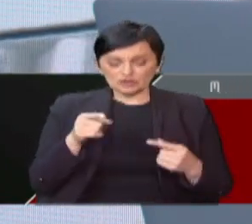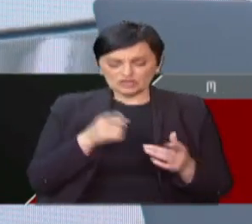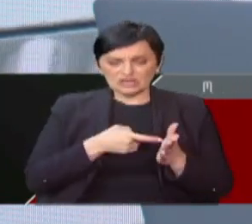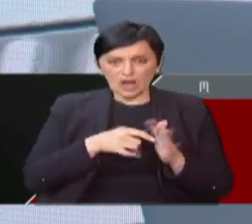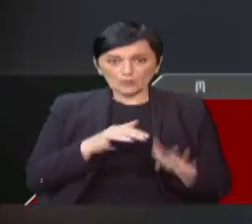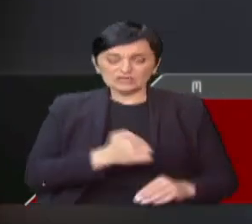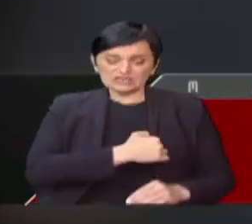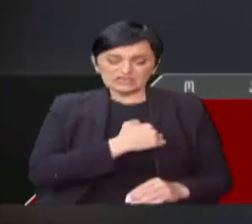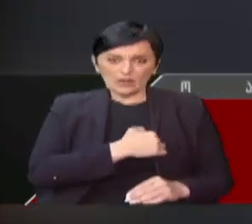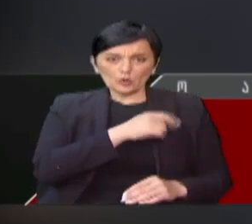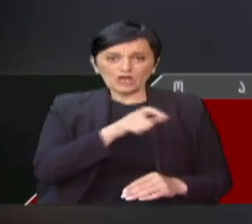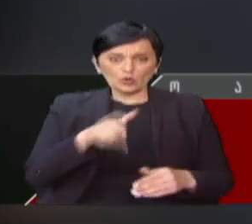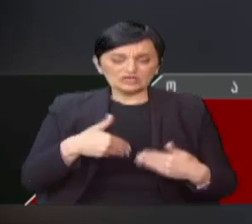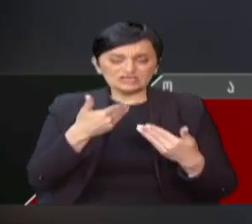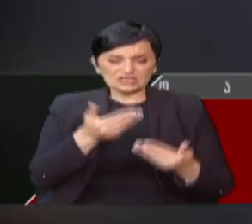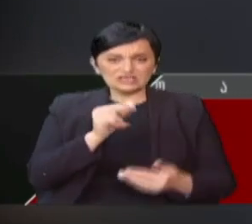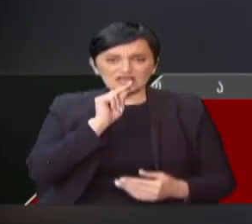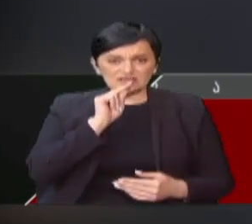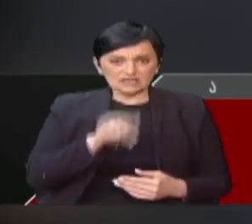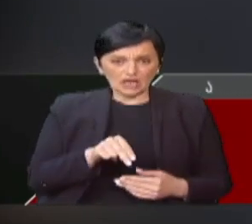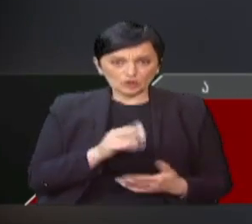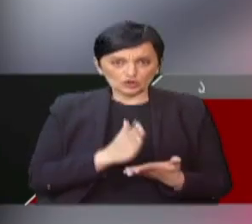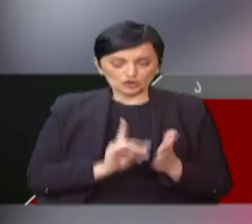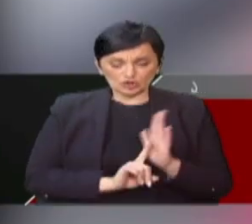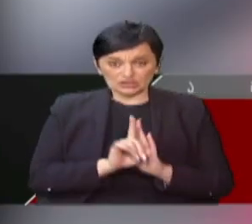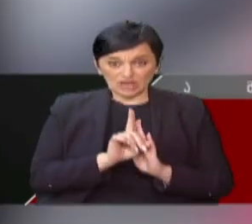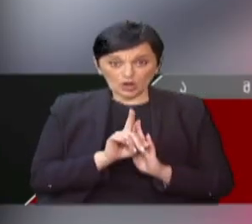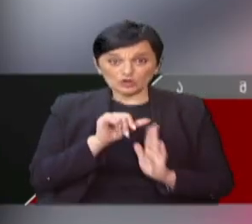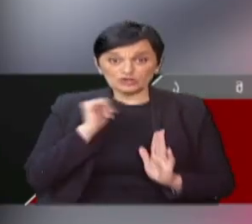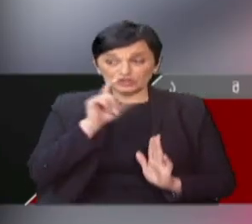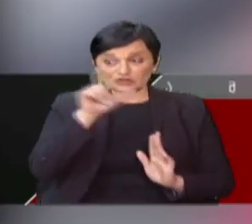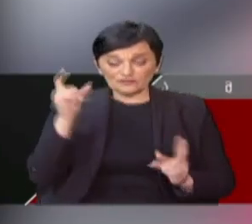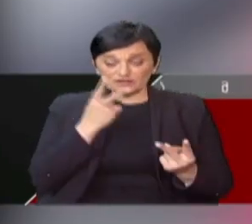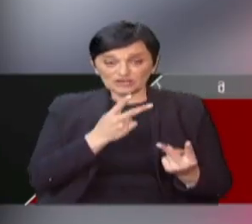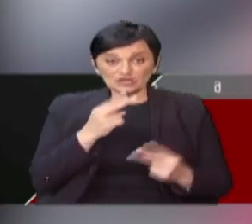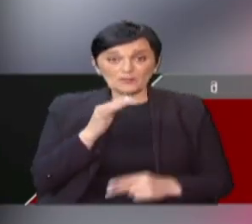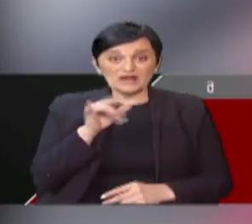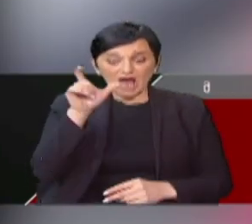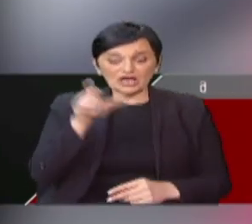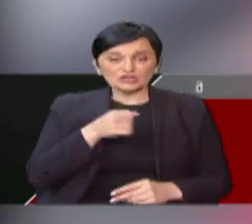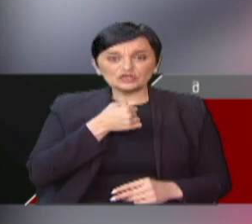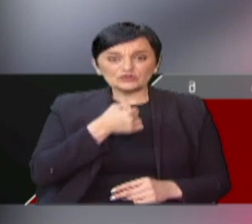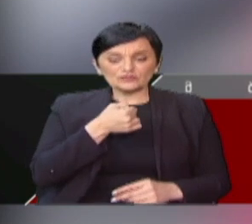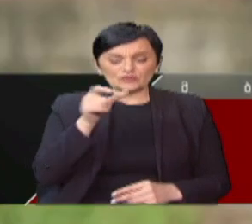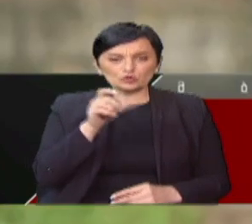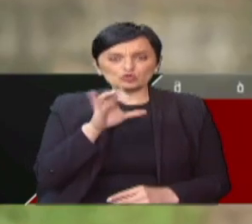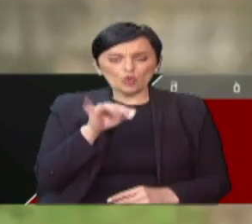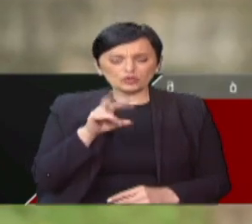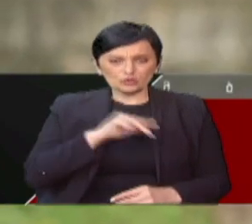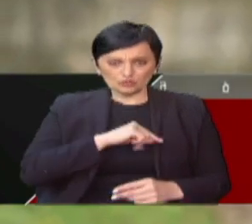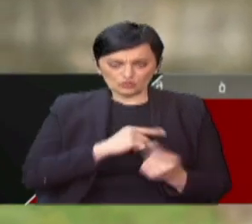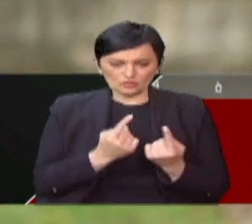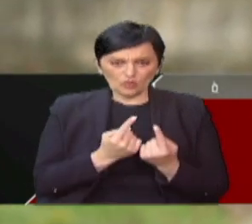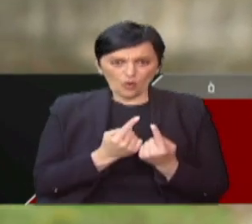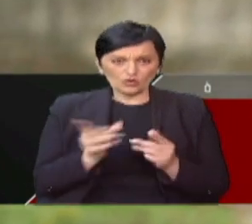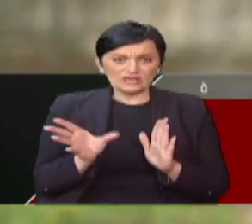შესაძლო სამხედრო და კაცობრიობის წინაშე ჩადენილ დანაშაულებებზე დაიწყო. თვითმხილველების თქმით, ფრანს პრესის ვიდეო ჟურნალისტი არმან სოლდინი კოლეგებთან ერთად